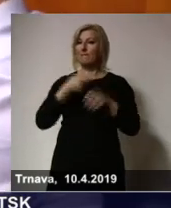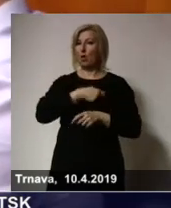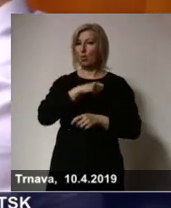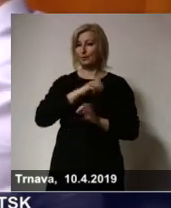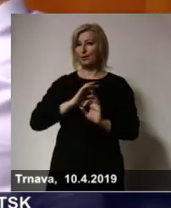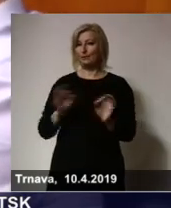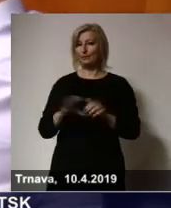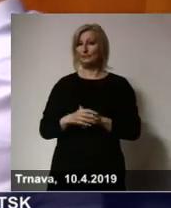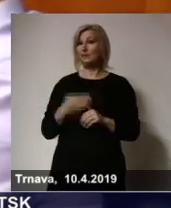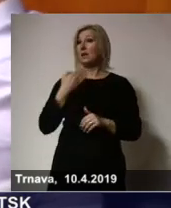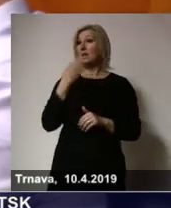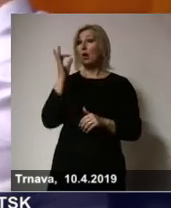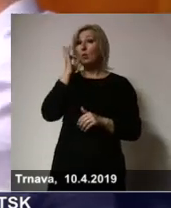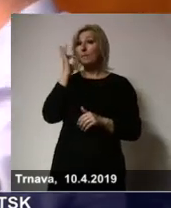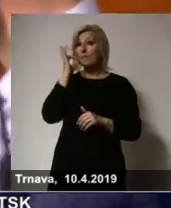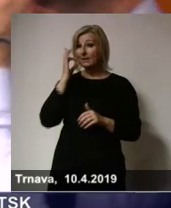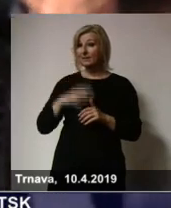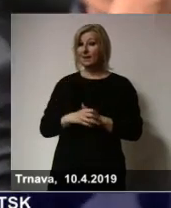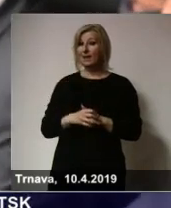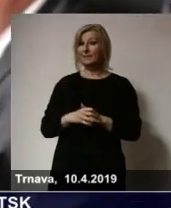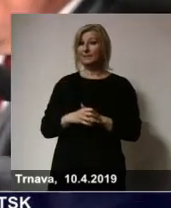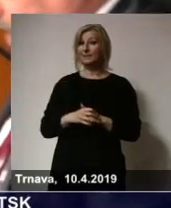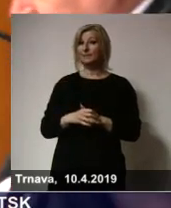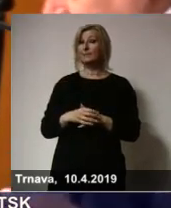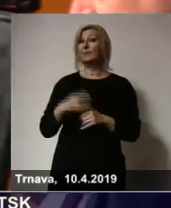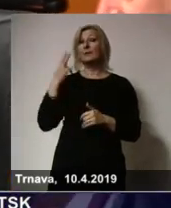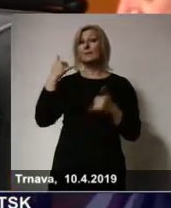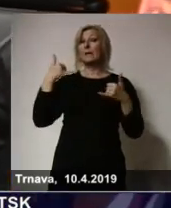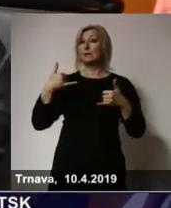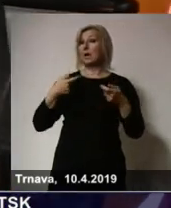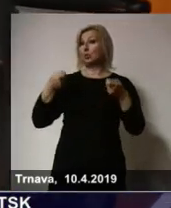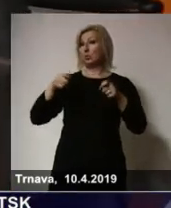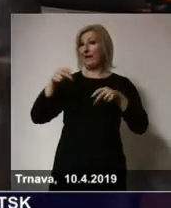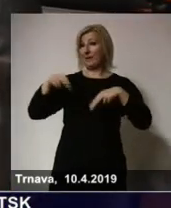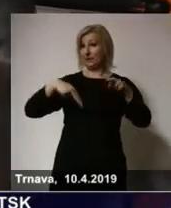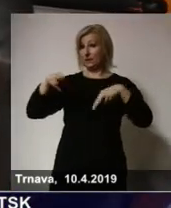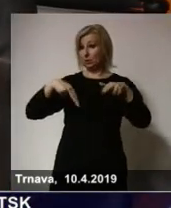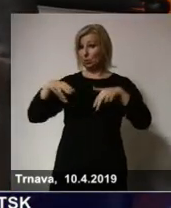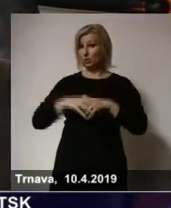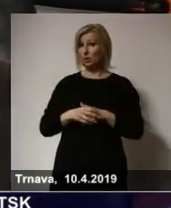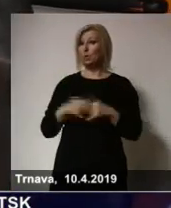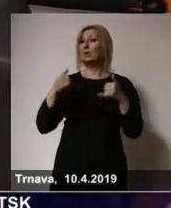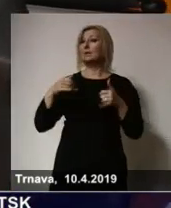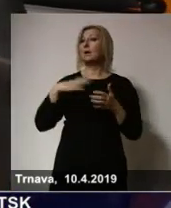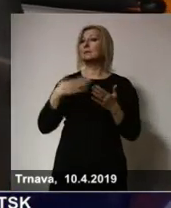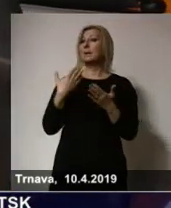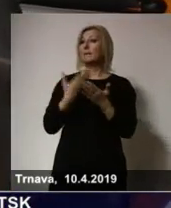Ďakujem pekne a týmto by som teda uzatvoril rozpravu a dovolil si predložiť